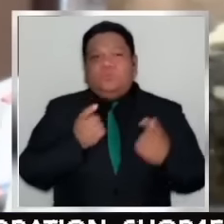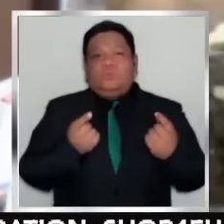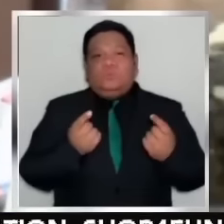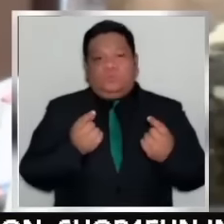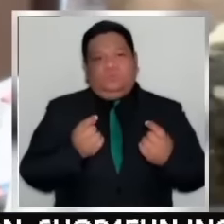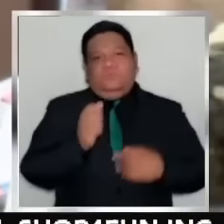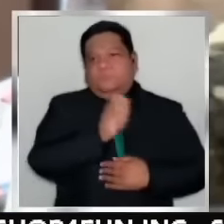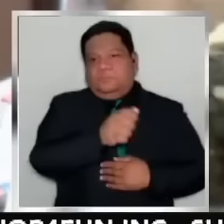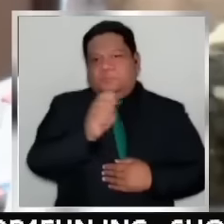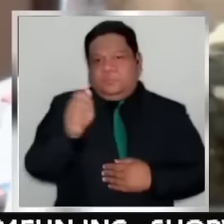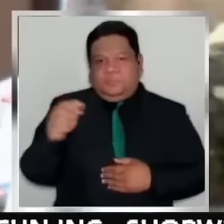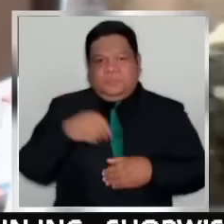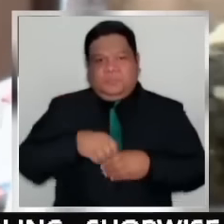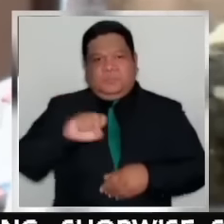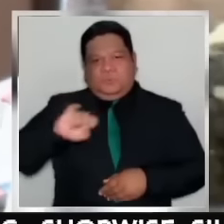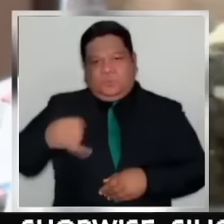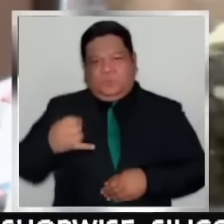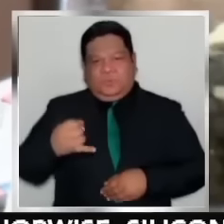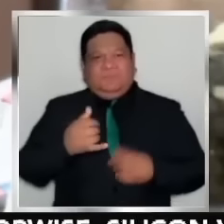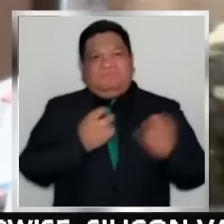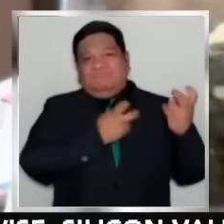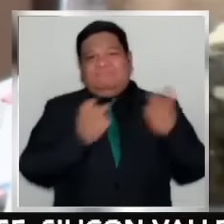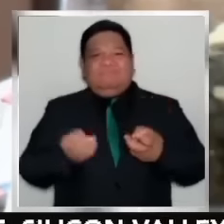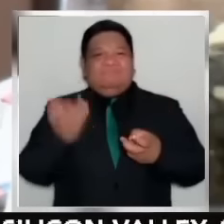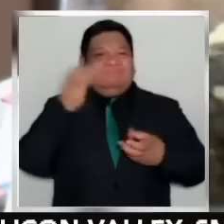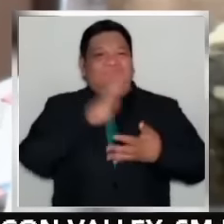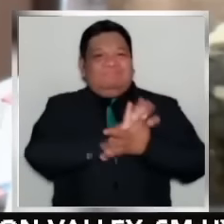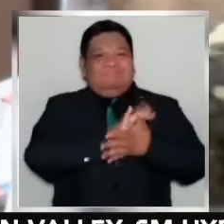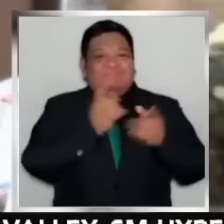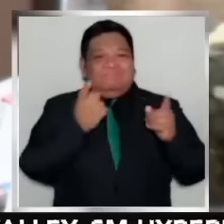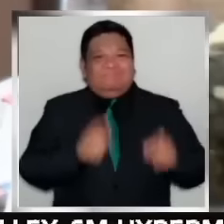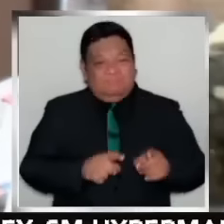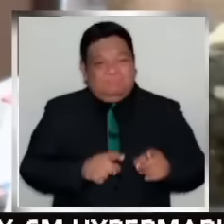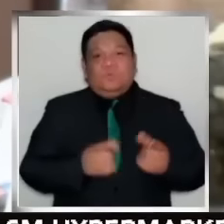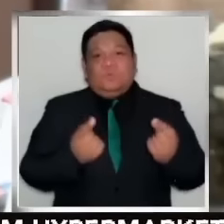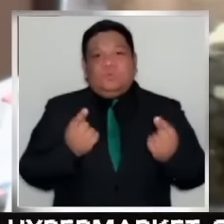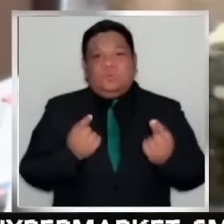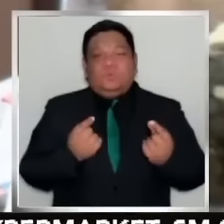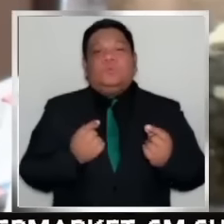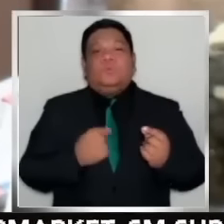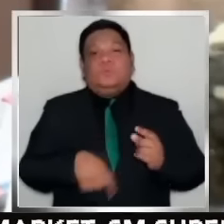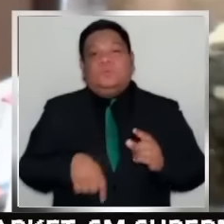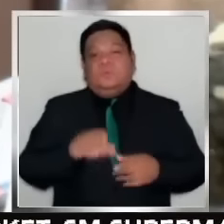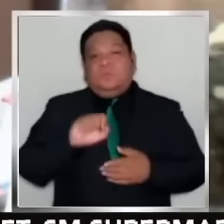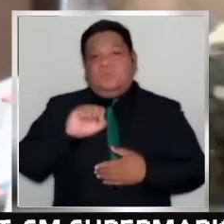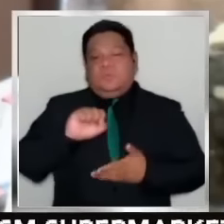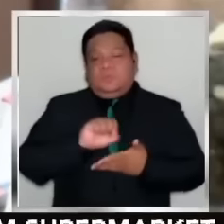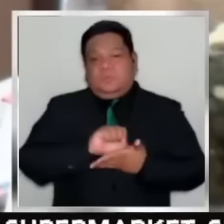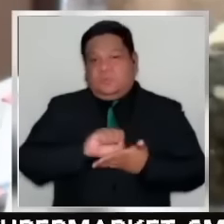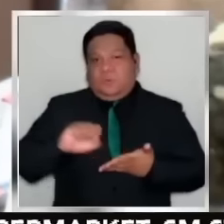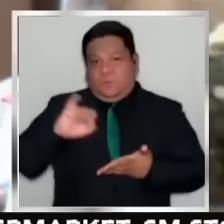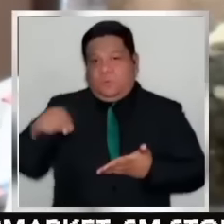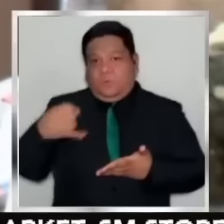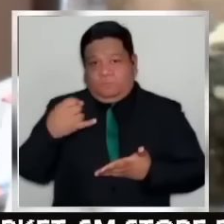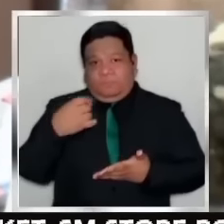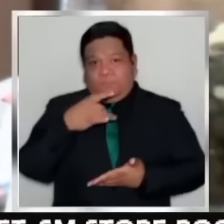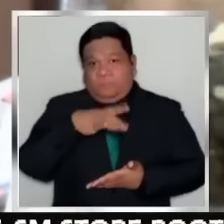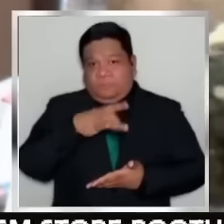ng COVID-19 kung saan ang ating patron, si San Juan Bautista, ay ating inikot po sa kabuuan